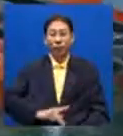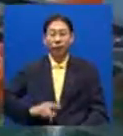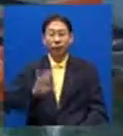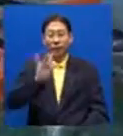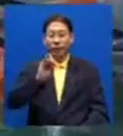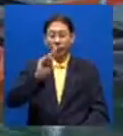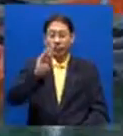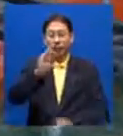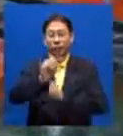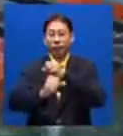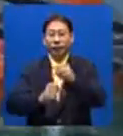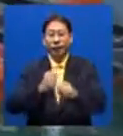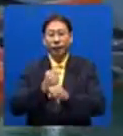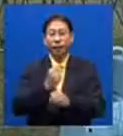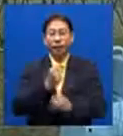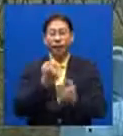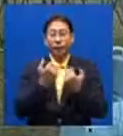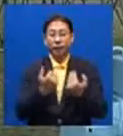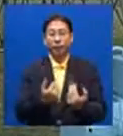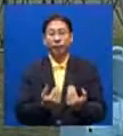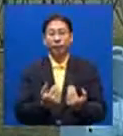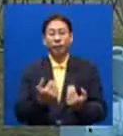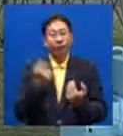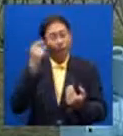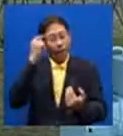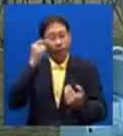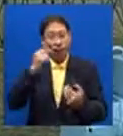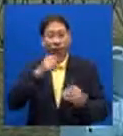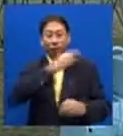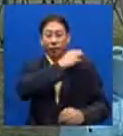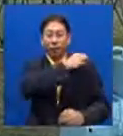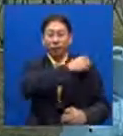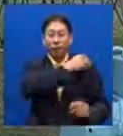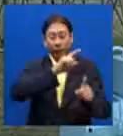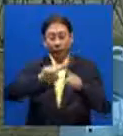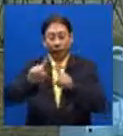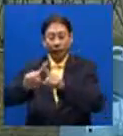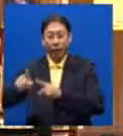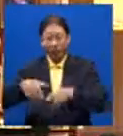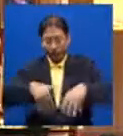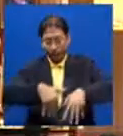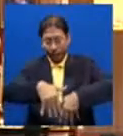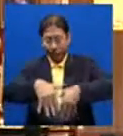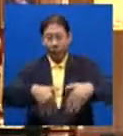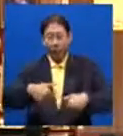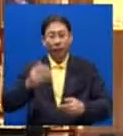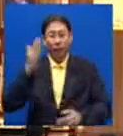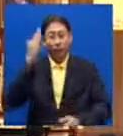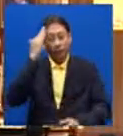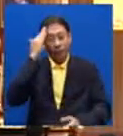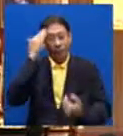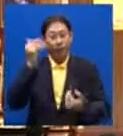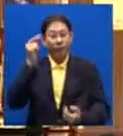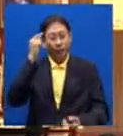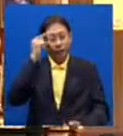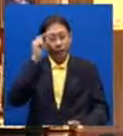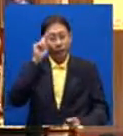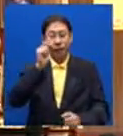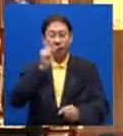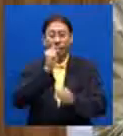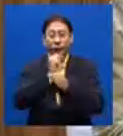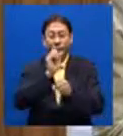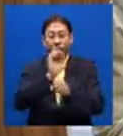5ธันวาคม2557เพื่อให้ส่วนราชการและพระสงฆ์นี้ก่อนทุกหมู่เหล่าได้รับภาพและตระหนักถึงพระ